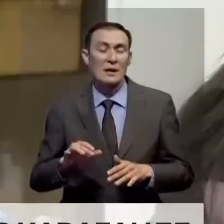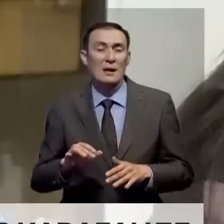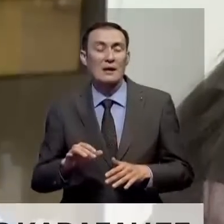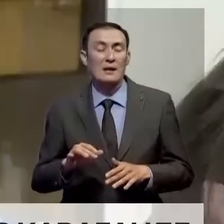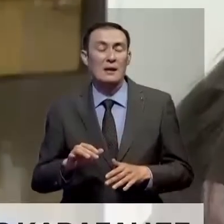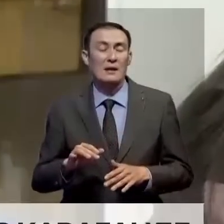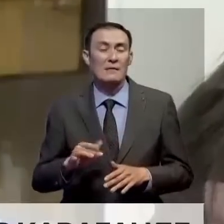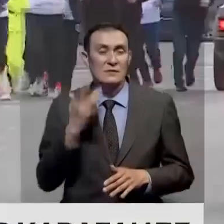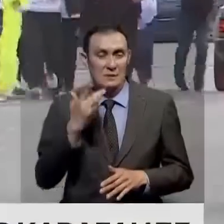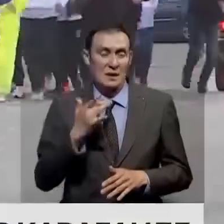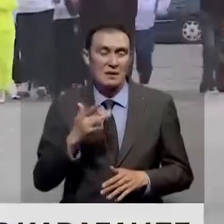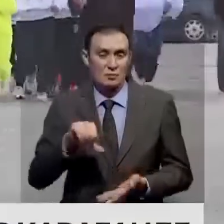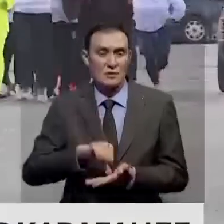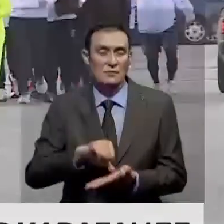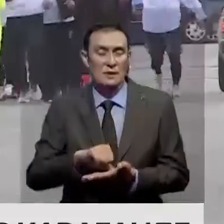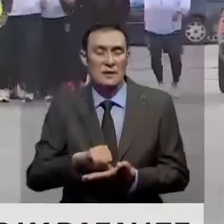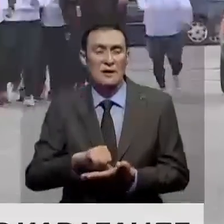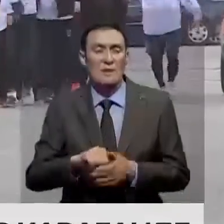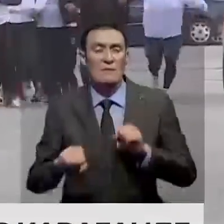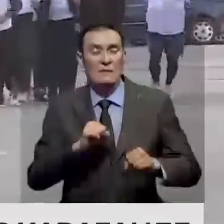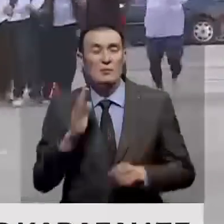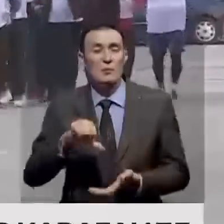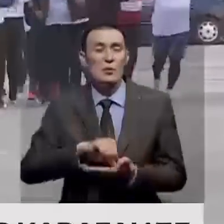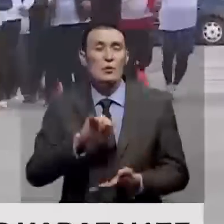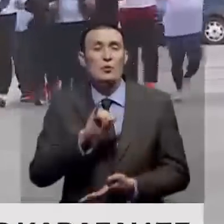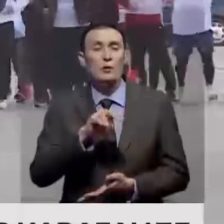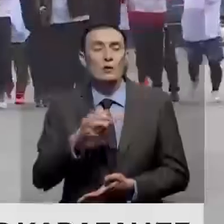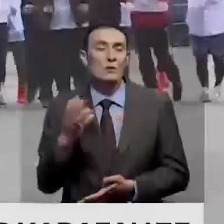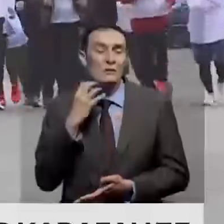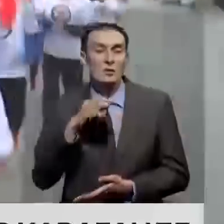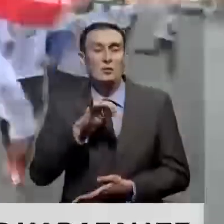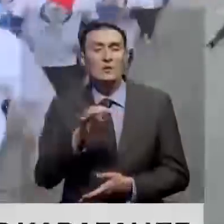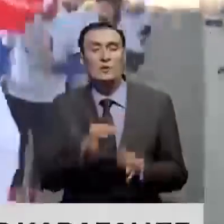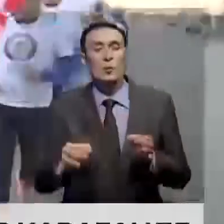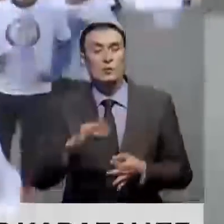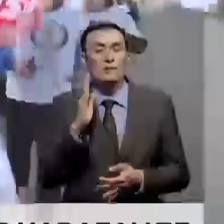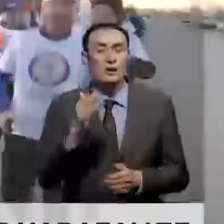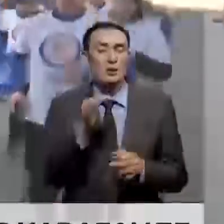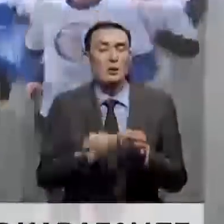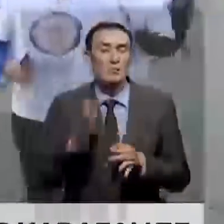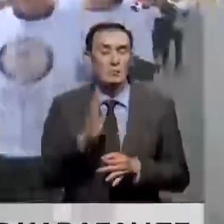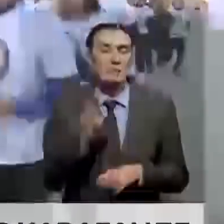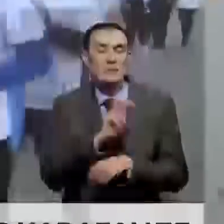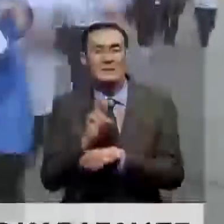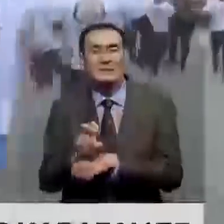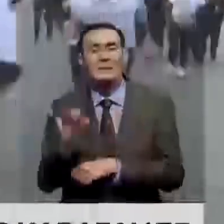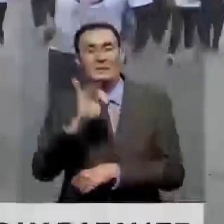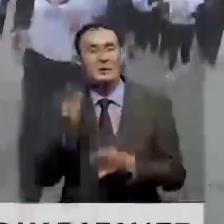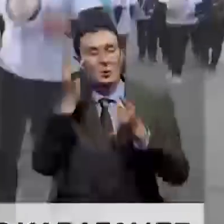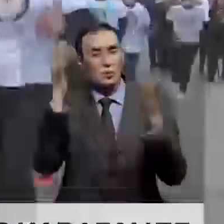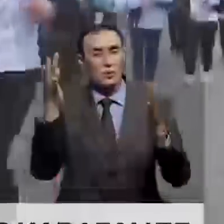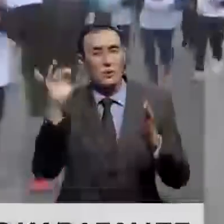ректора бодрости и здоровья. Сверхмарафон охватит Карагандинскую, Улытау, Казалардинскую и Туркестанскую области. В каждой участники посетят исторические и